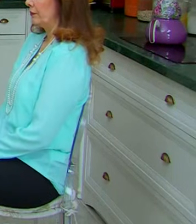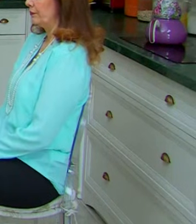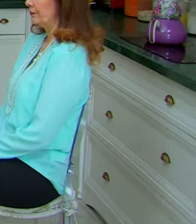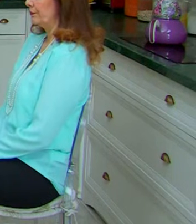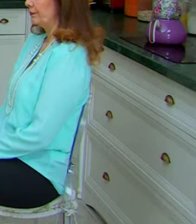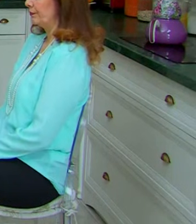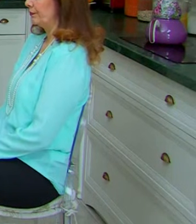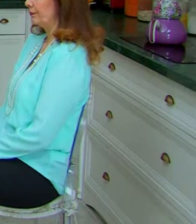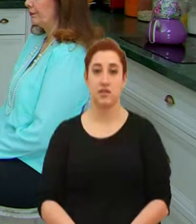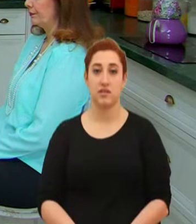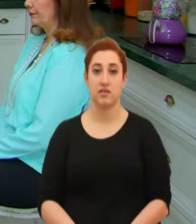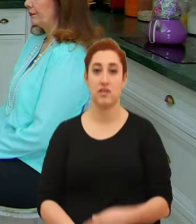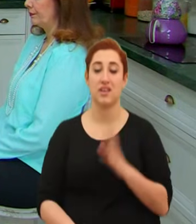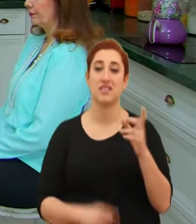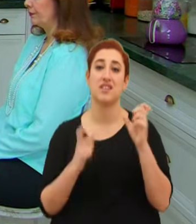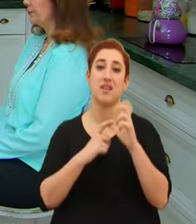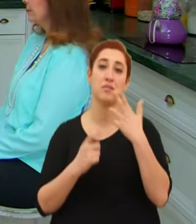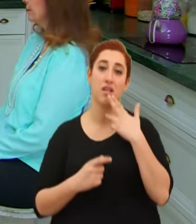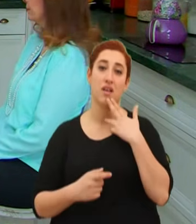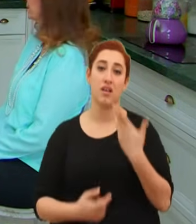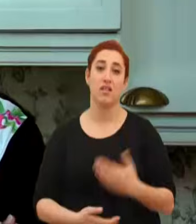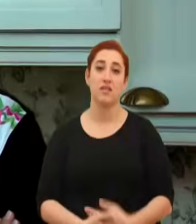yüzünden düşen bin parça. Serpil Hanım.